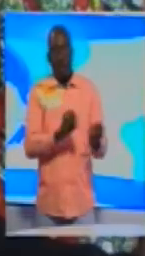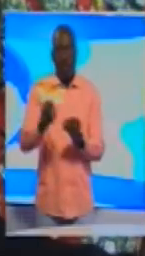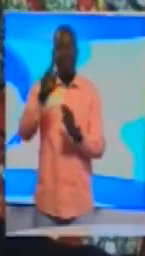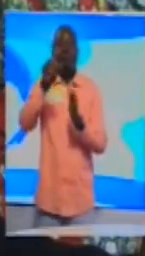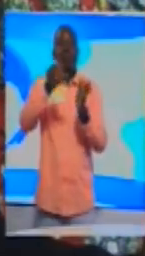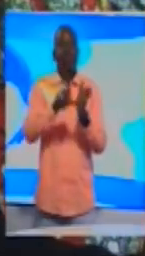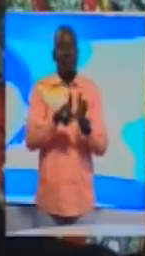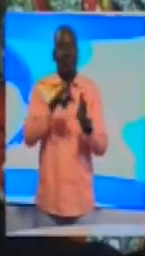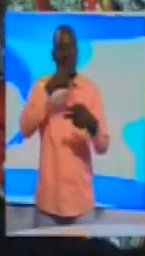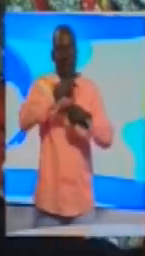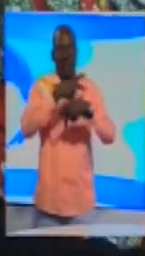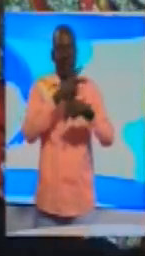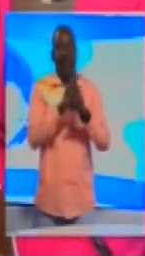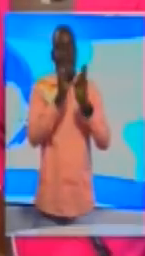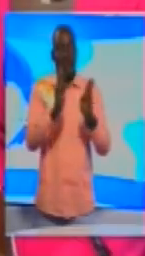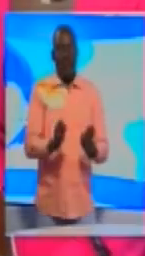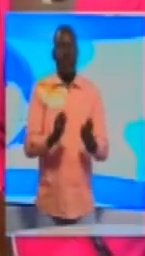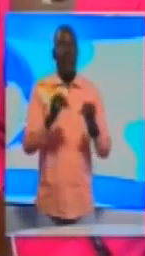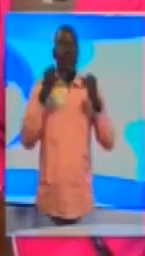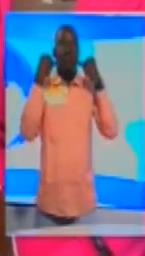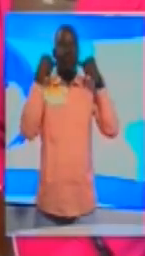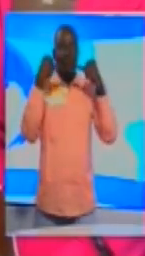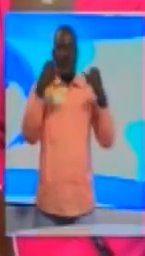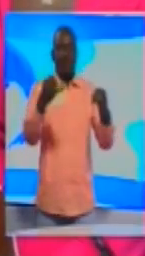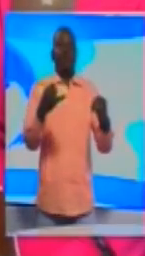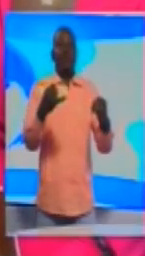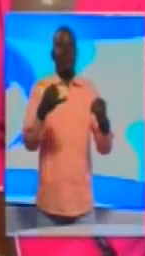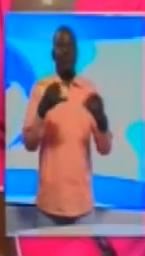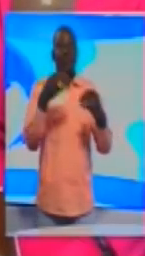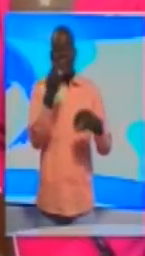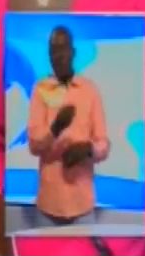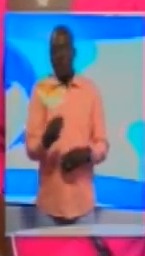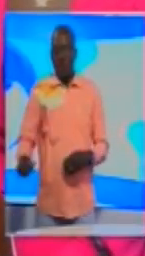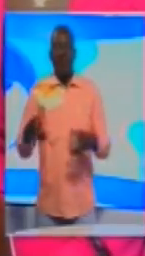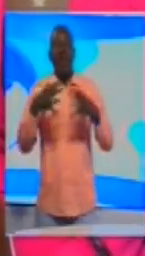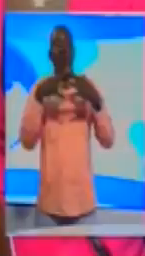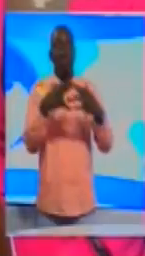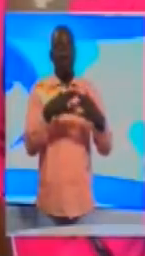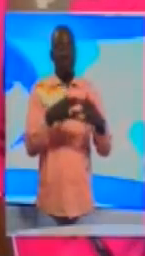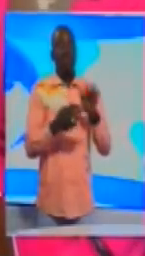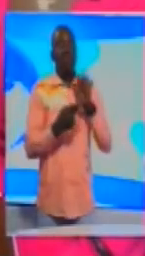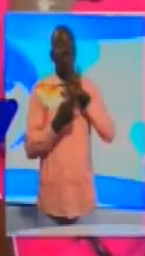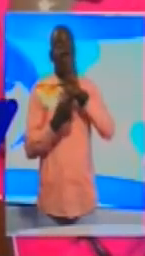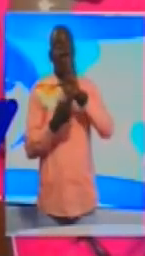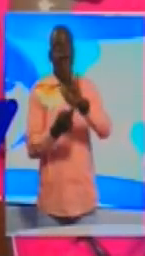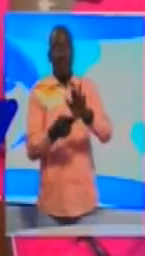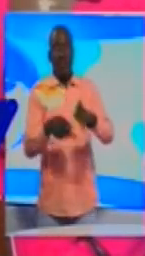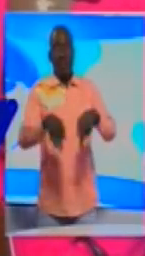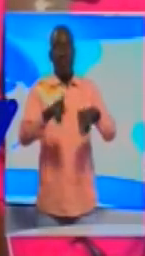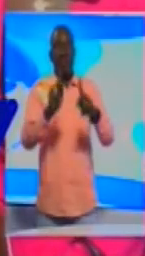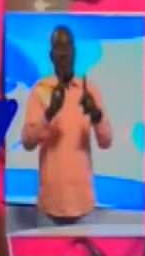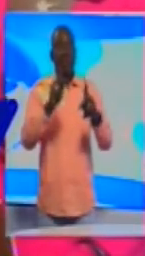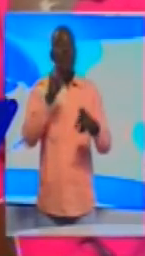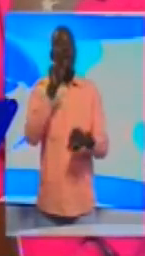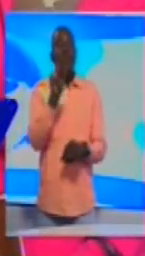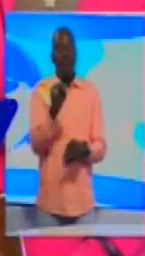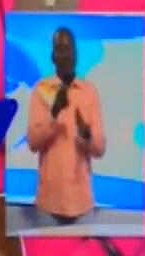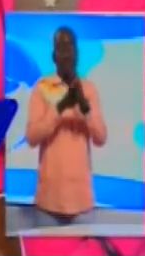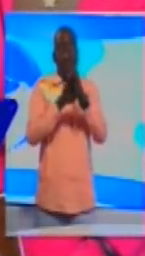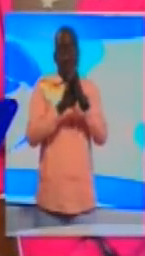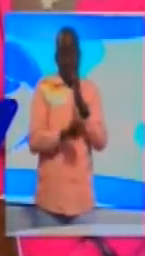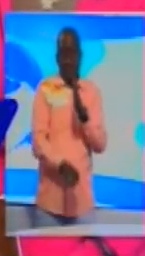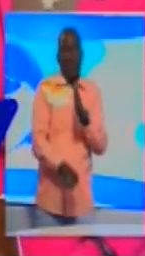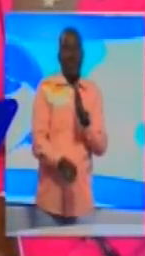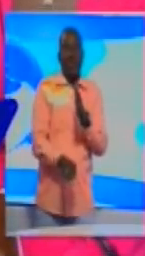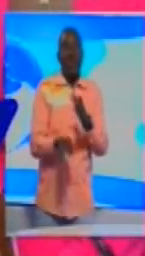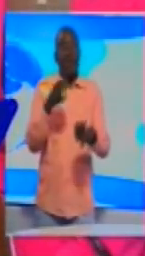les producteurs seront informés. Les outils et machines que nous avons présentés permettent non seulement de réduire la